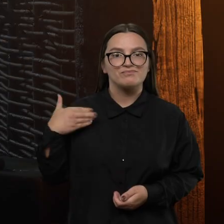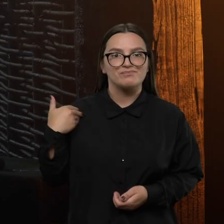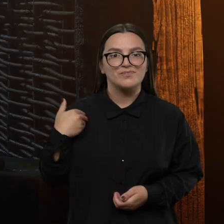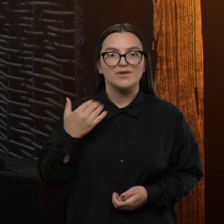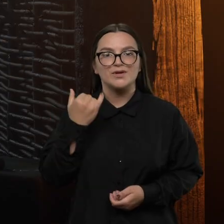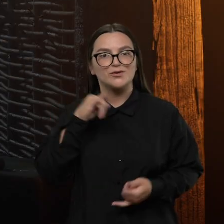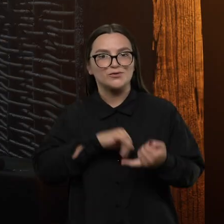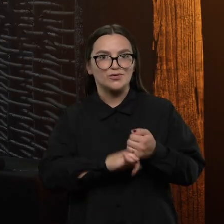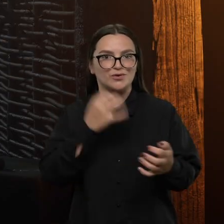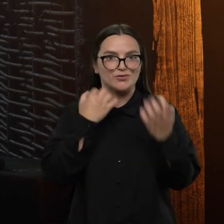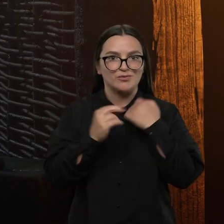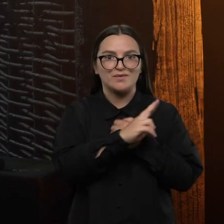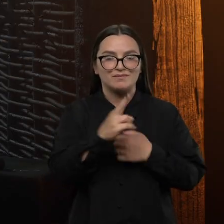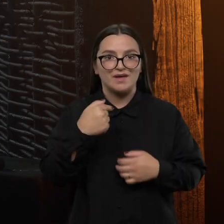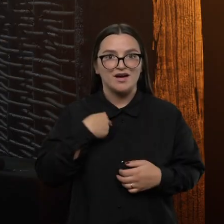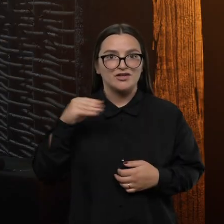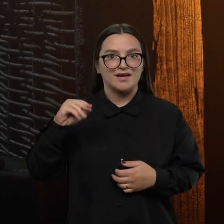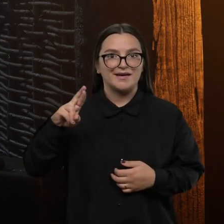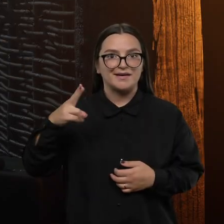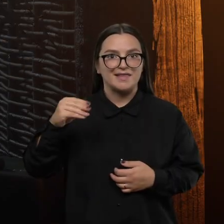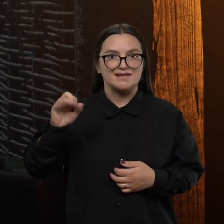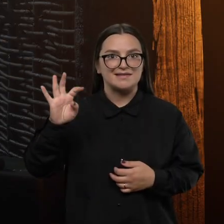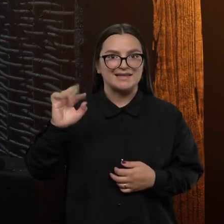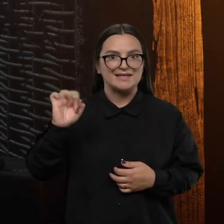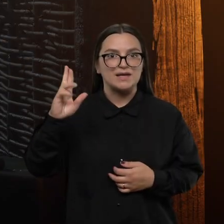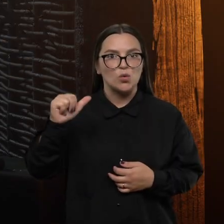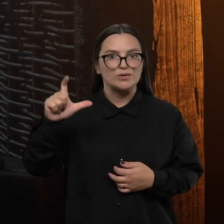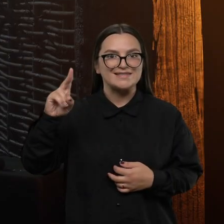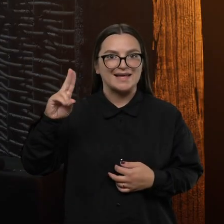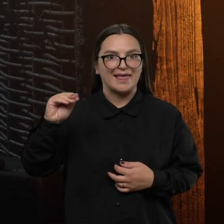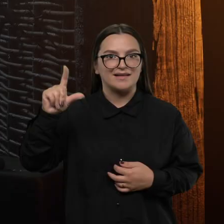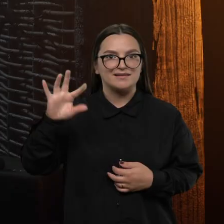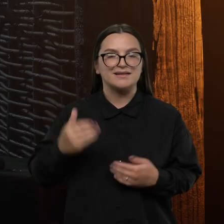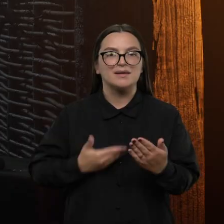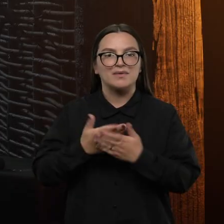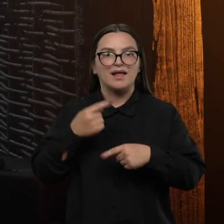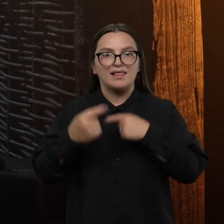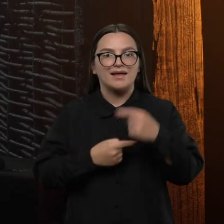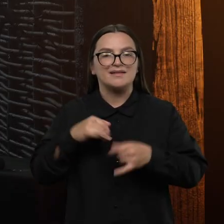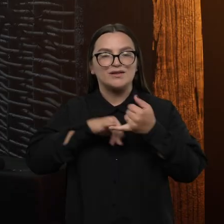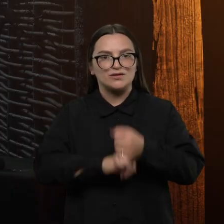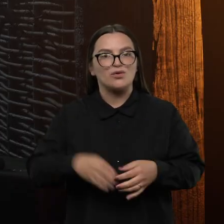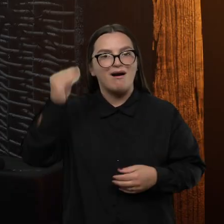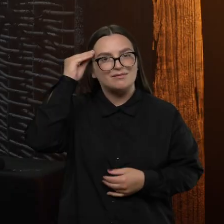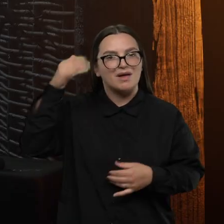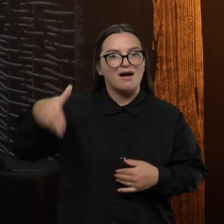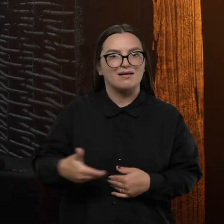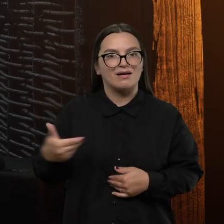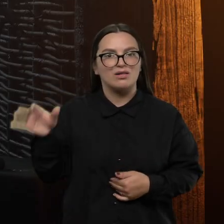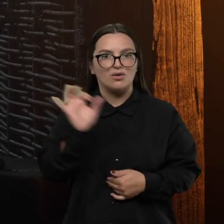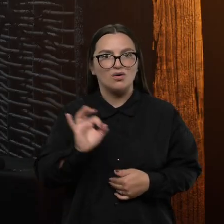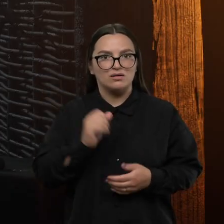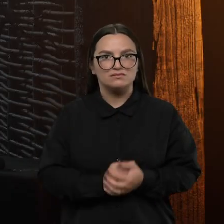Sveiki, istorijos mylėtojai. Aš Ernestas Kuskailis pristatau Jums laidą Istorinės atminties